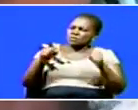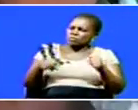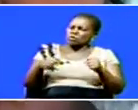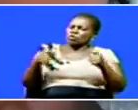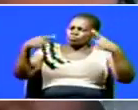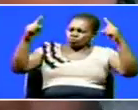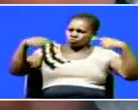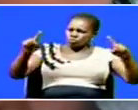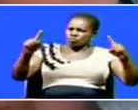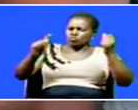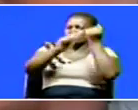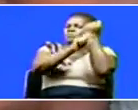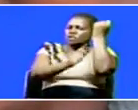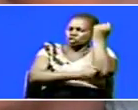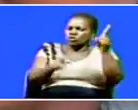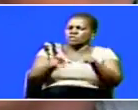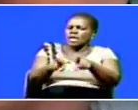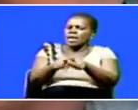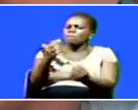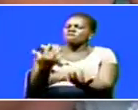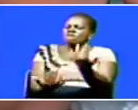majaribu, inakuwa kama moto.